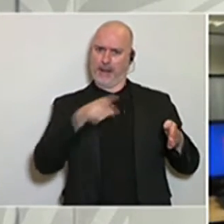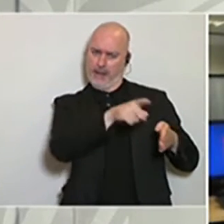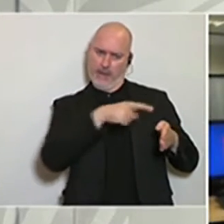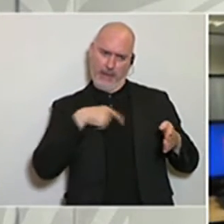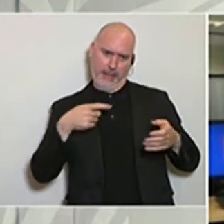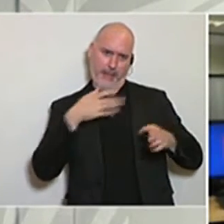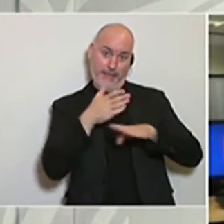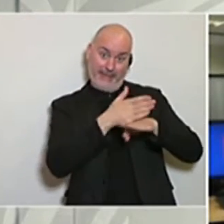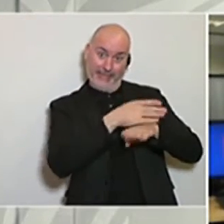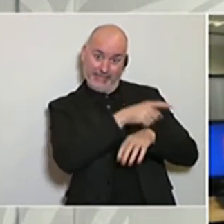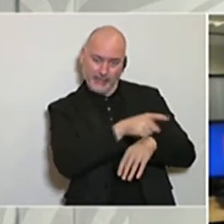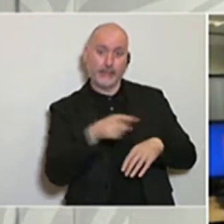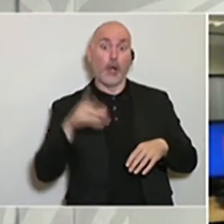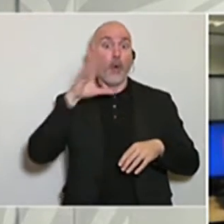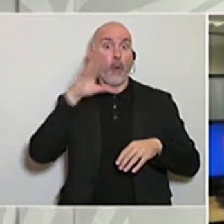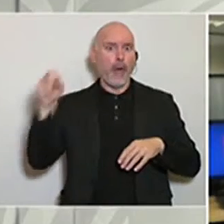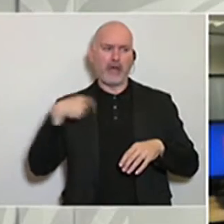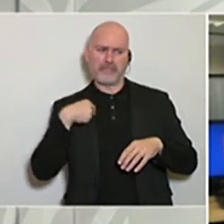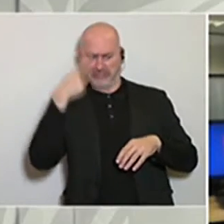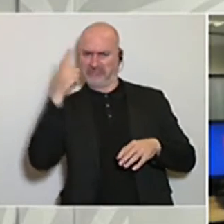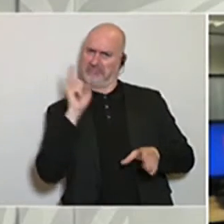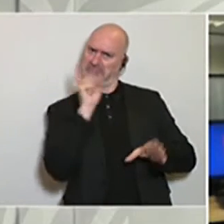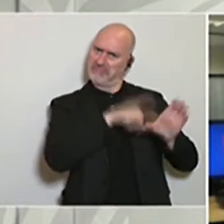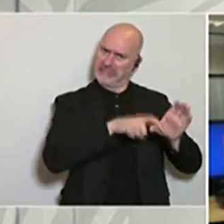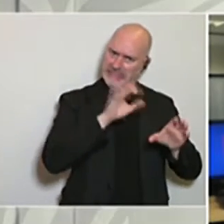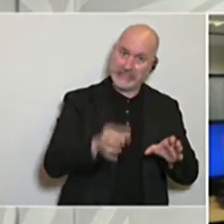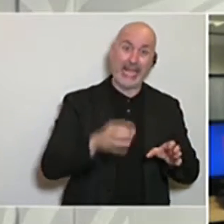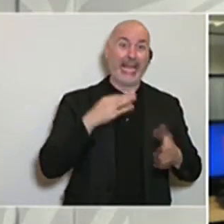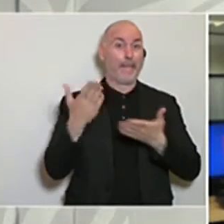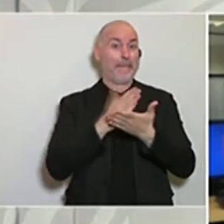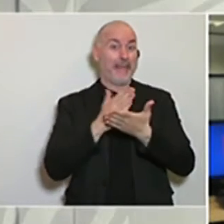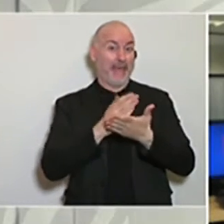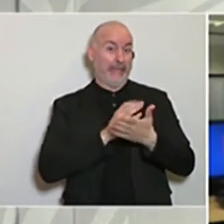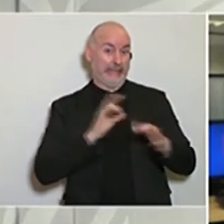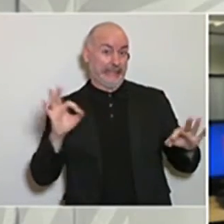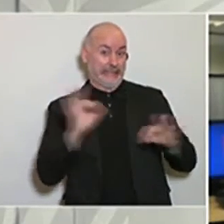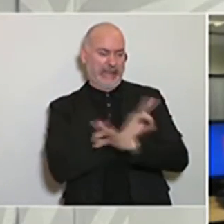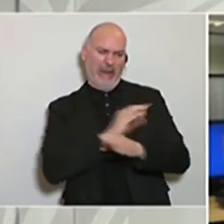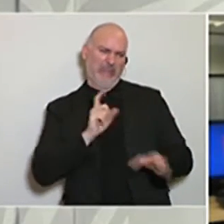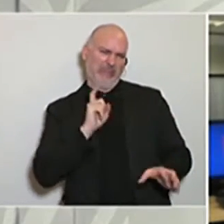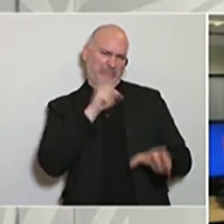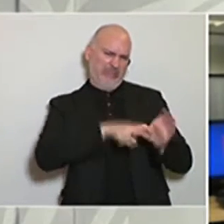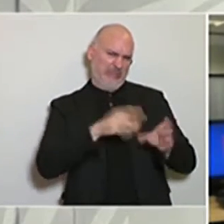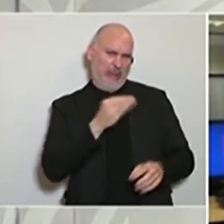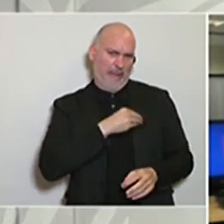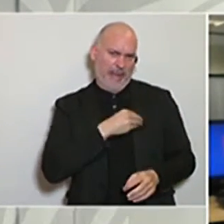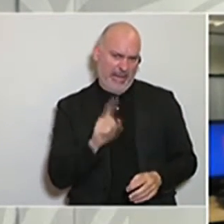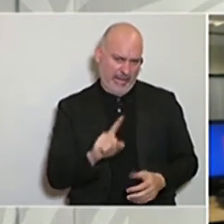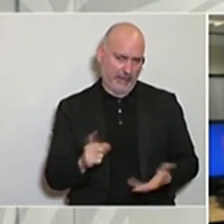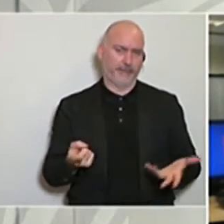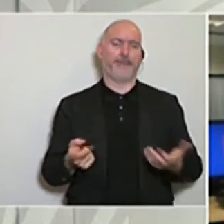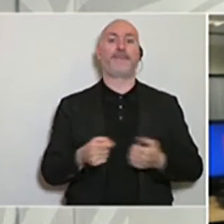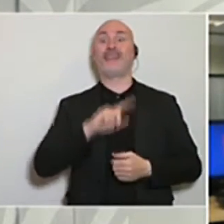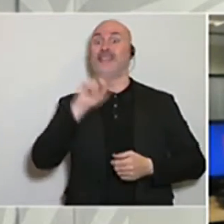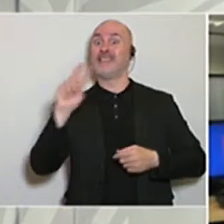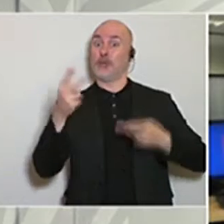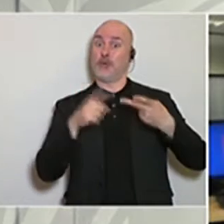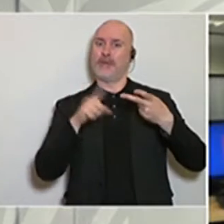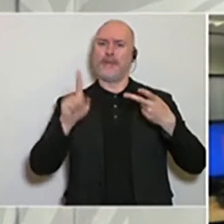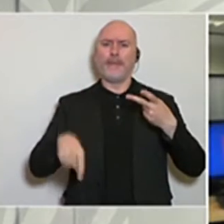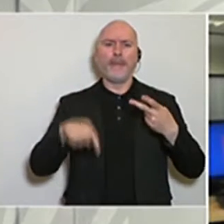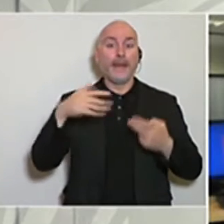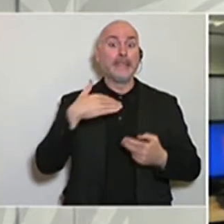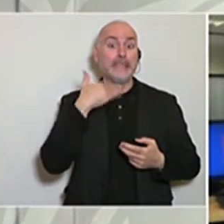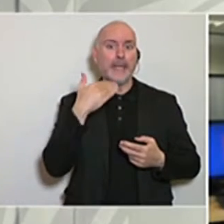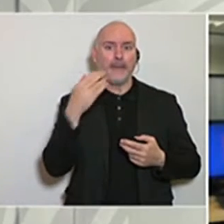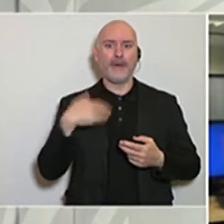posar en marxa, si el govern hi vol participar o si considera que sense mediador no val la pena participar-hi. I segon, també avui hem sabut que